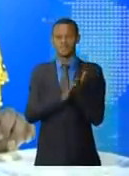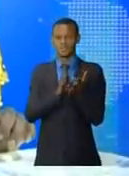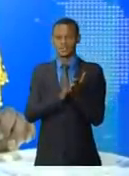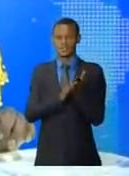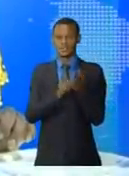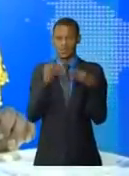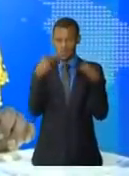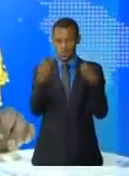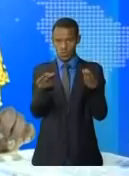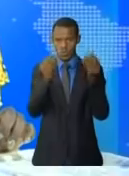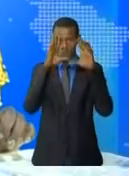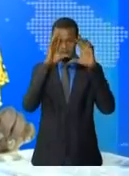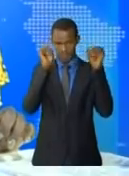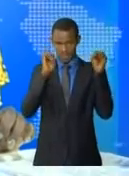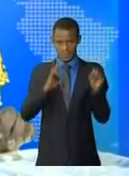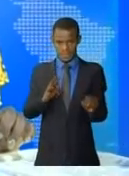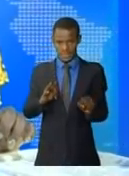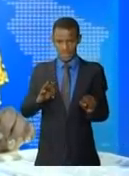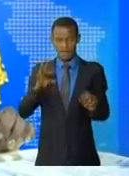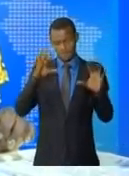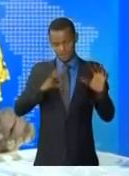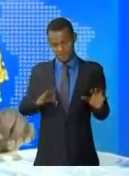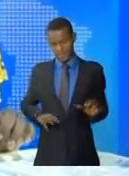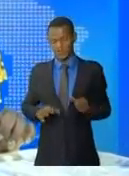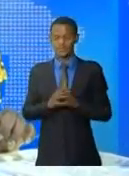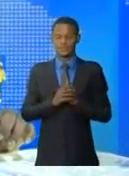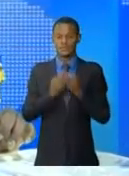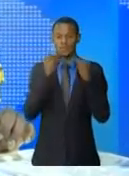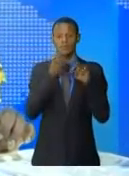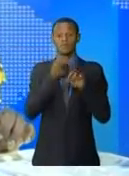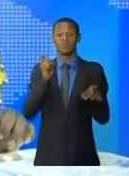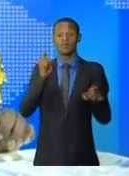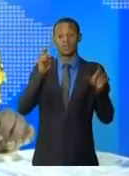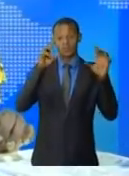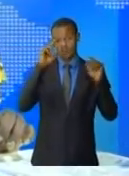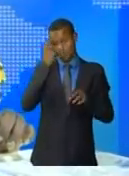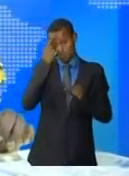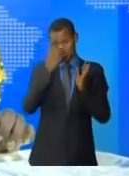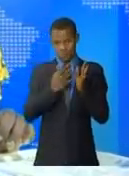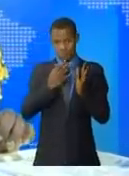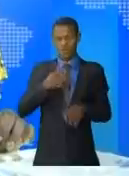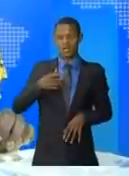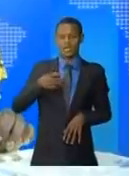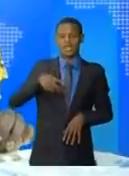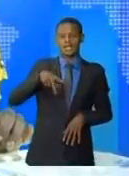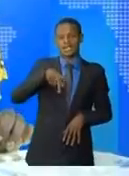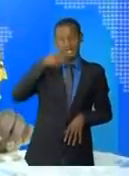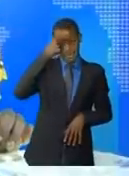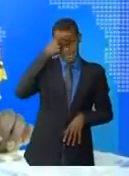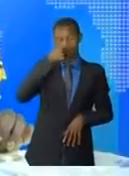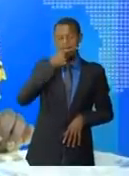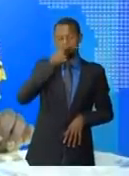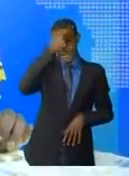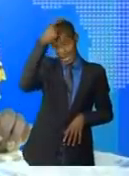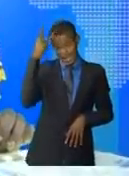de la République. Il vient du gouverneur de la province du Kasaï oriental à l'occasion de votre